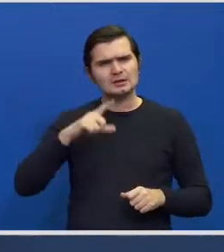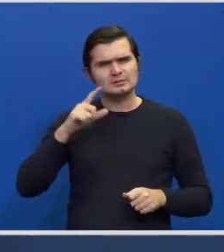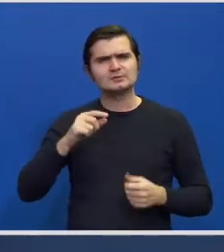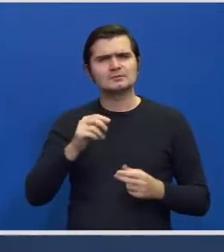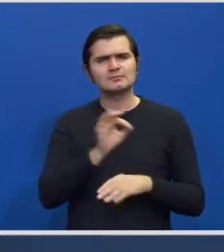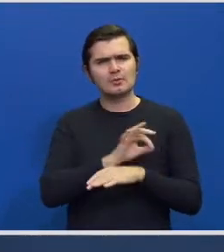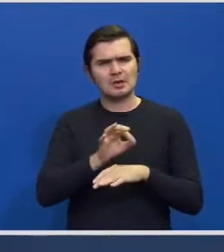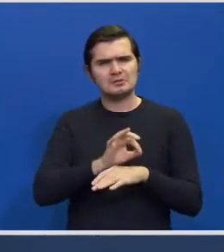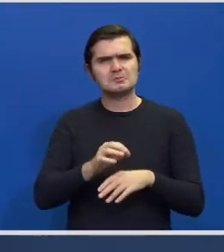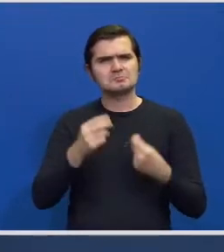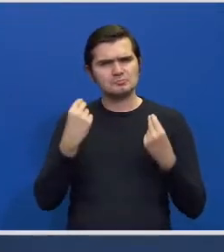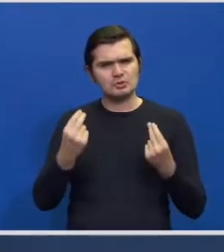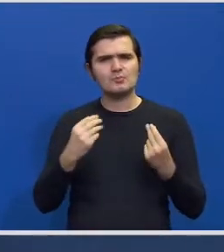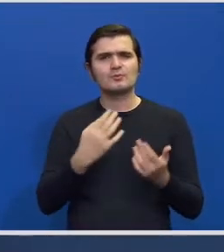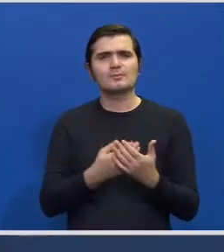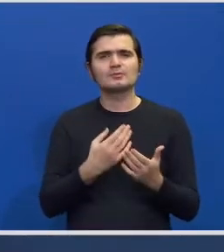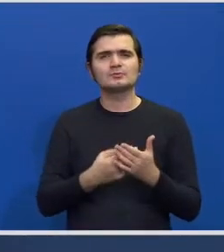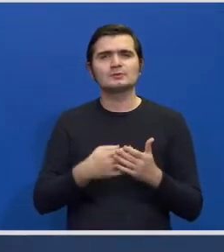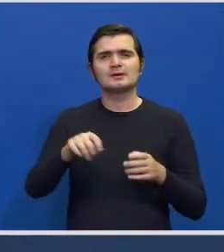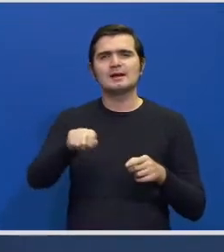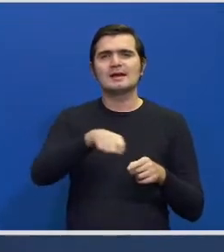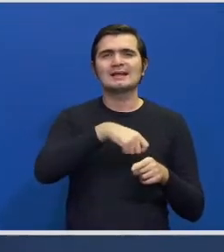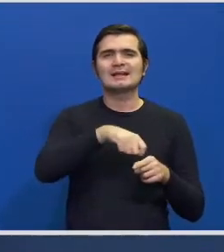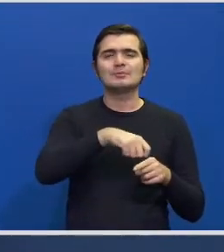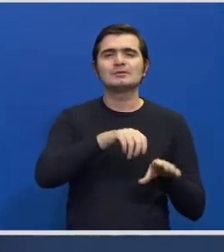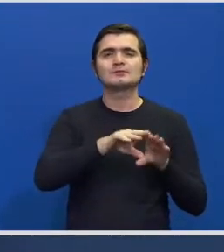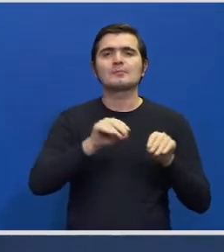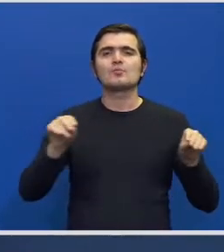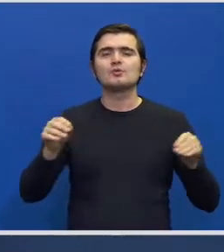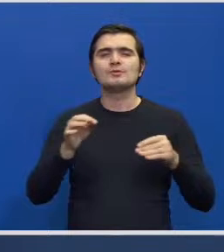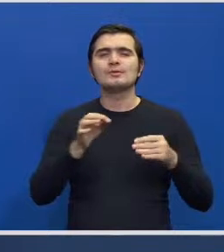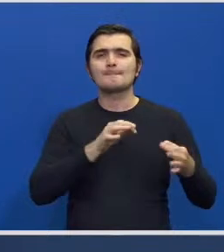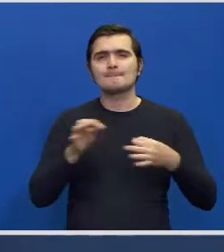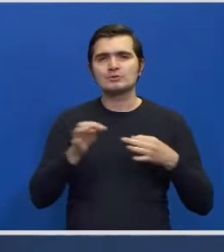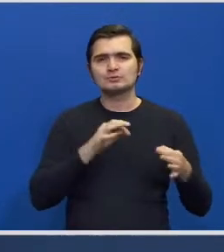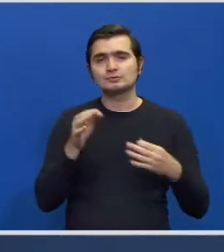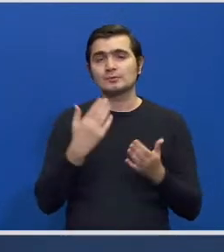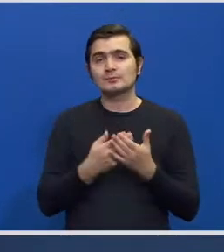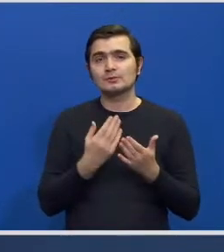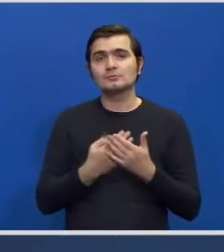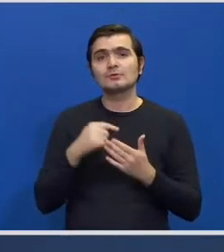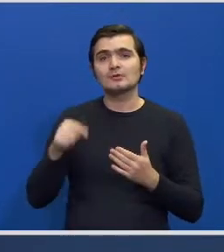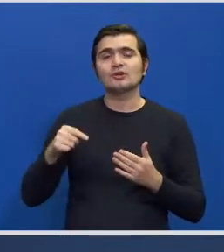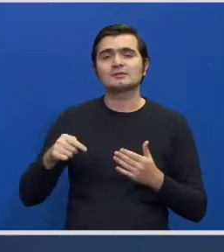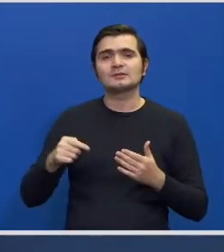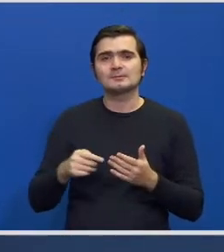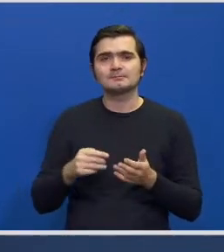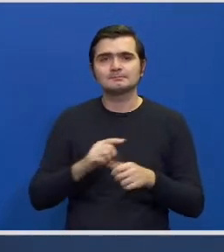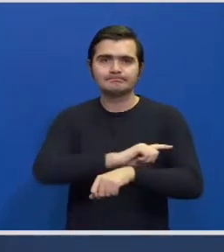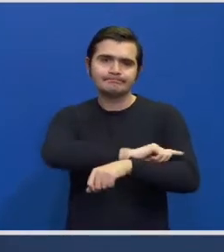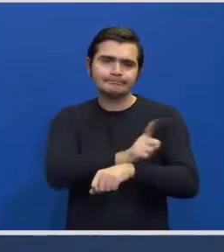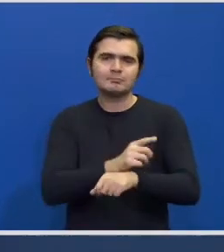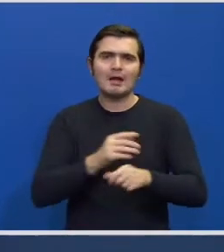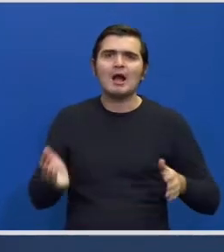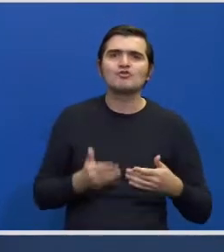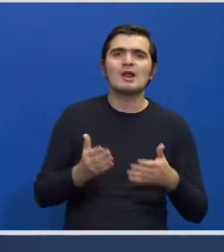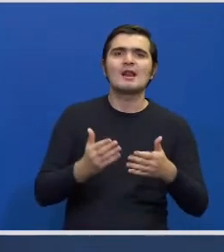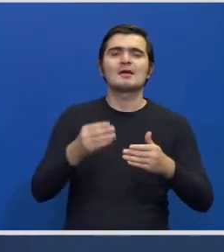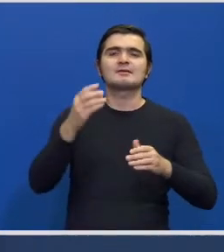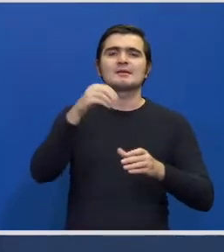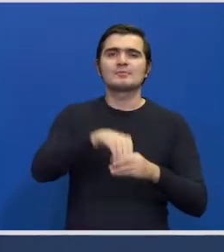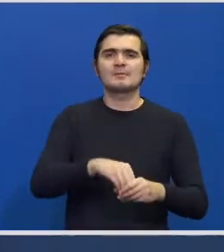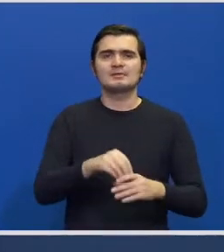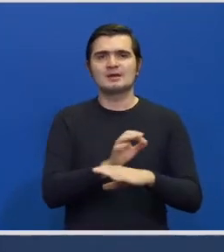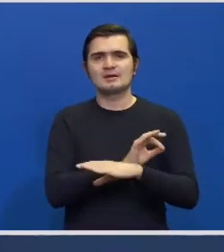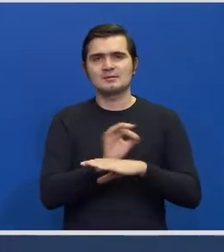care cred eu că sunt binevenite, pentru că reglementează o serie de măsuri care țintesc tocmai această